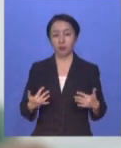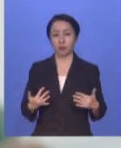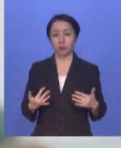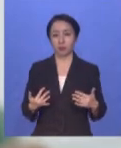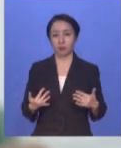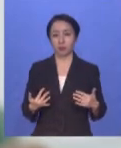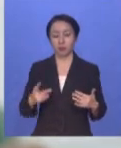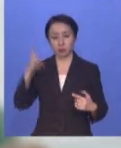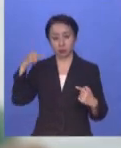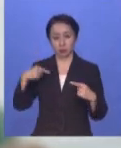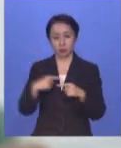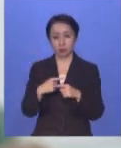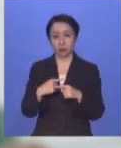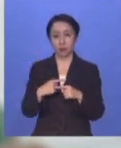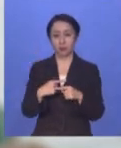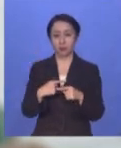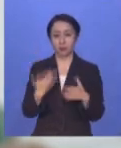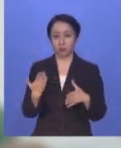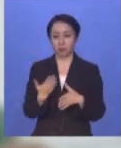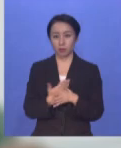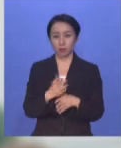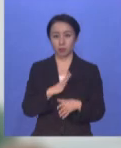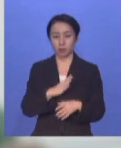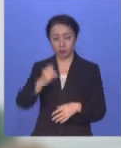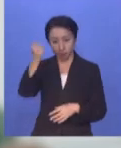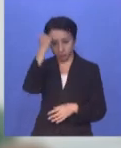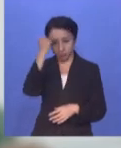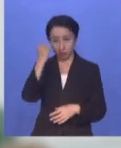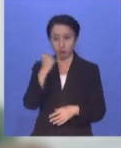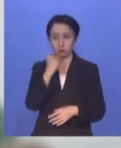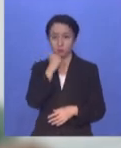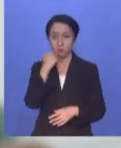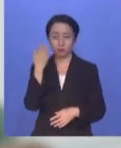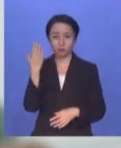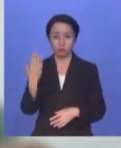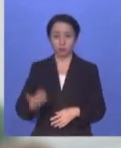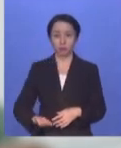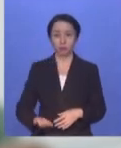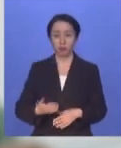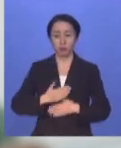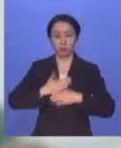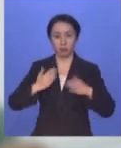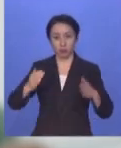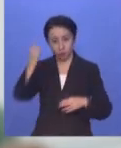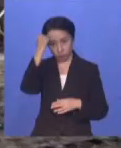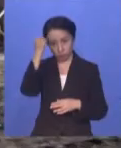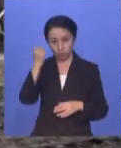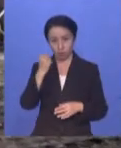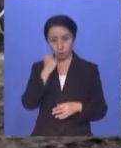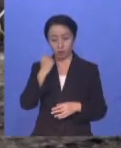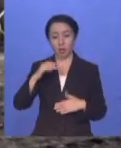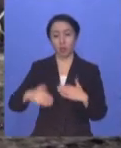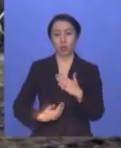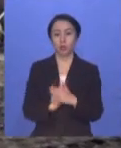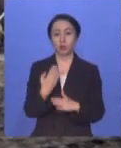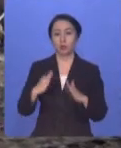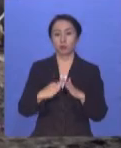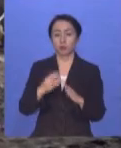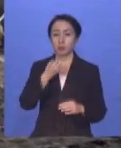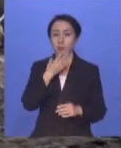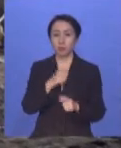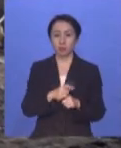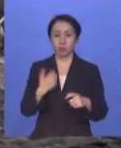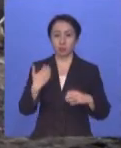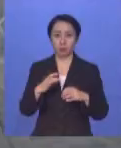с техникой помогли. Низкий поклон, прям большой-большой рахмет. Новое жилье нравится